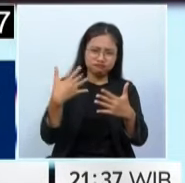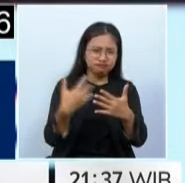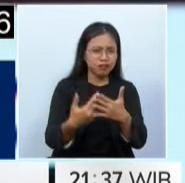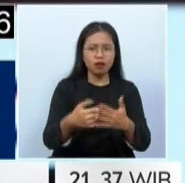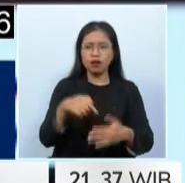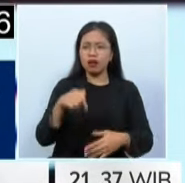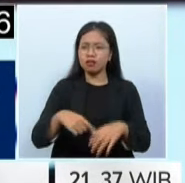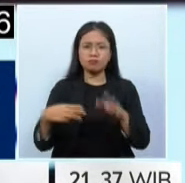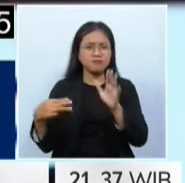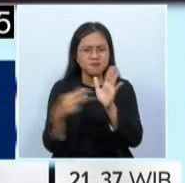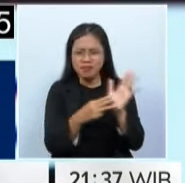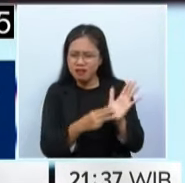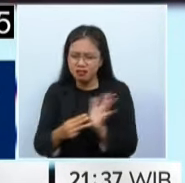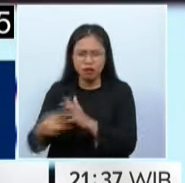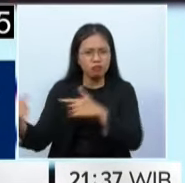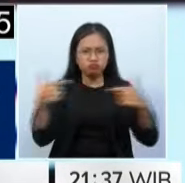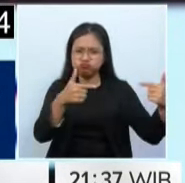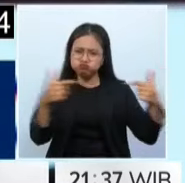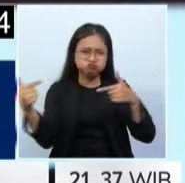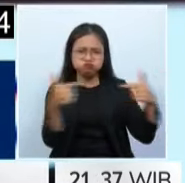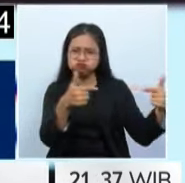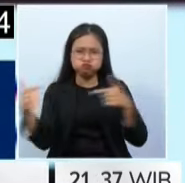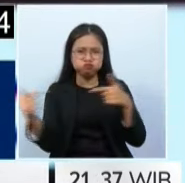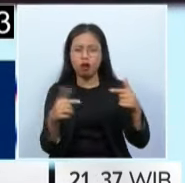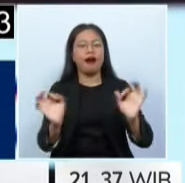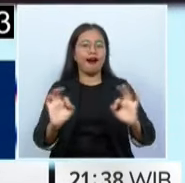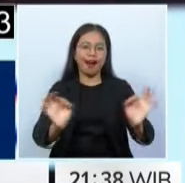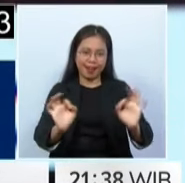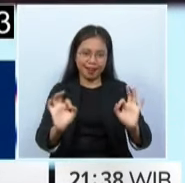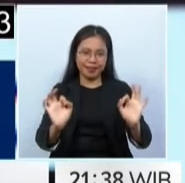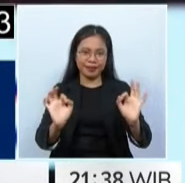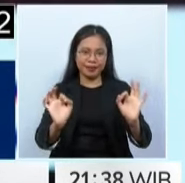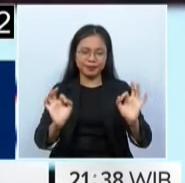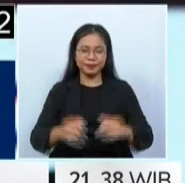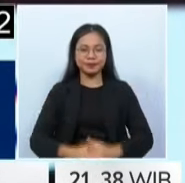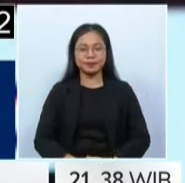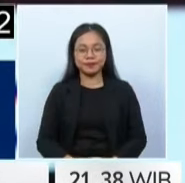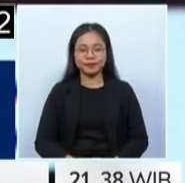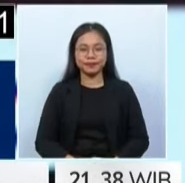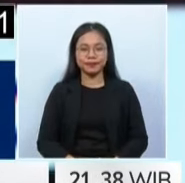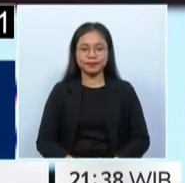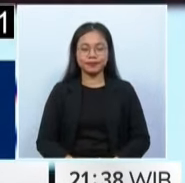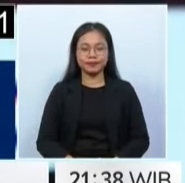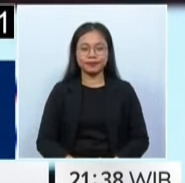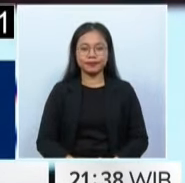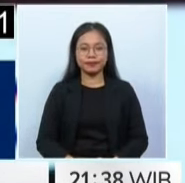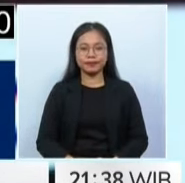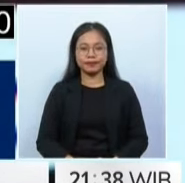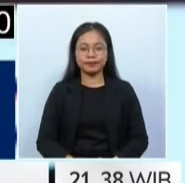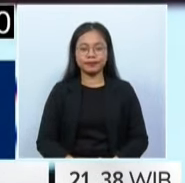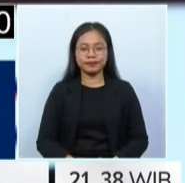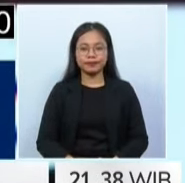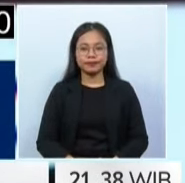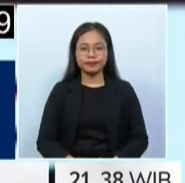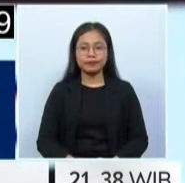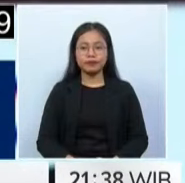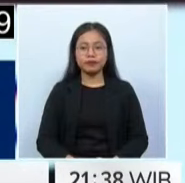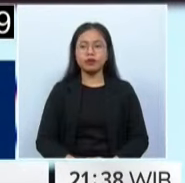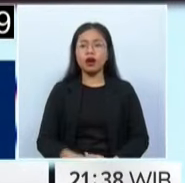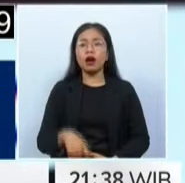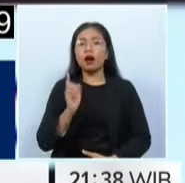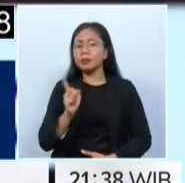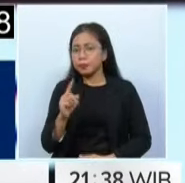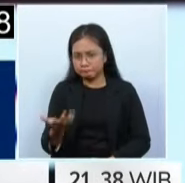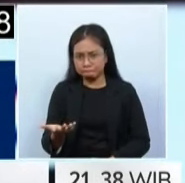bersenjata dengan negara asing ini berkat kepimpinan dan